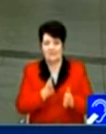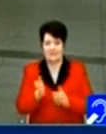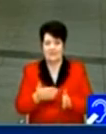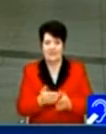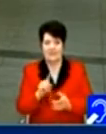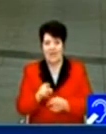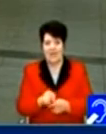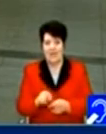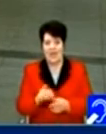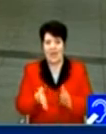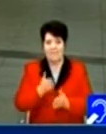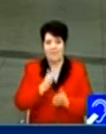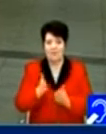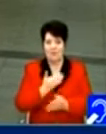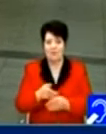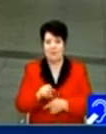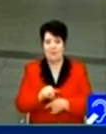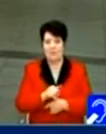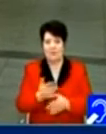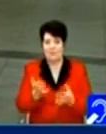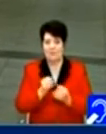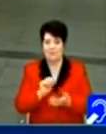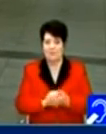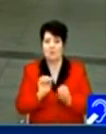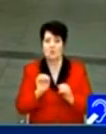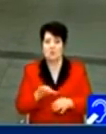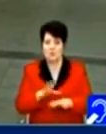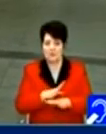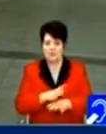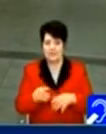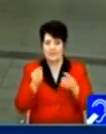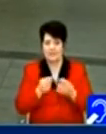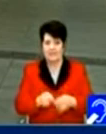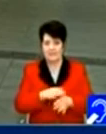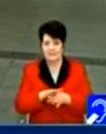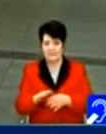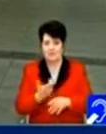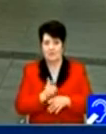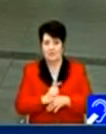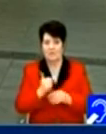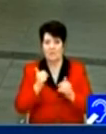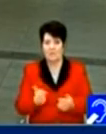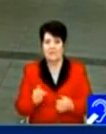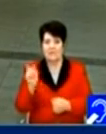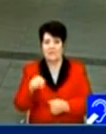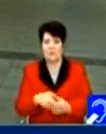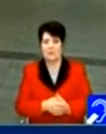pagina oficială unde primim documentul și poate ulterior actualizări, ceea ce este foarte bine, după cum am spus,